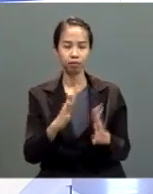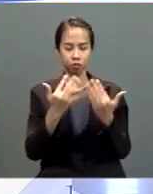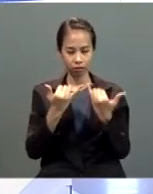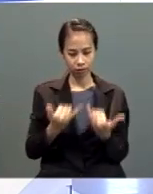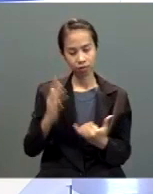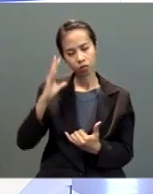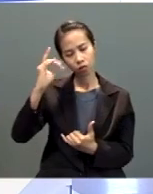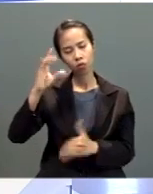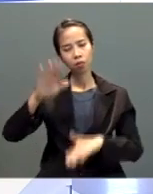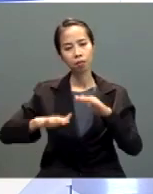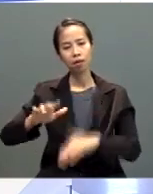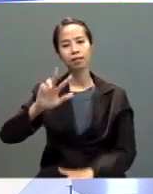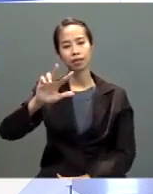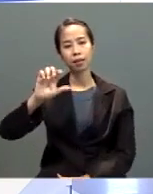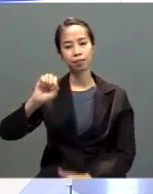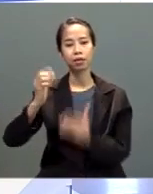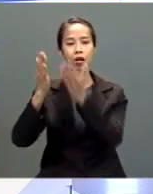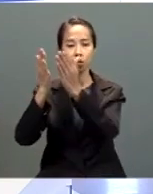บาทนะคะวันนี้กระทรวงการคลังก็ไล่เริ่มทยอยโอนเงินให้กับผู้ที่ผ่านเกณฑ์นะคะวันนี้กับวันพรุ่งนี้เนี่ยจะอยู่ที่วันละประมาณ3